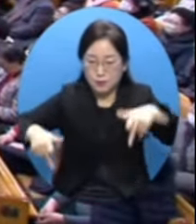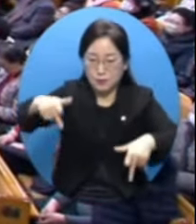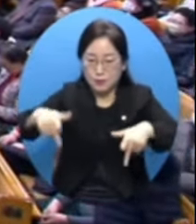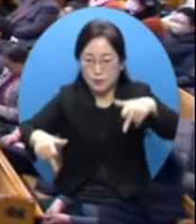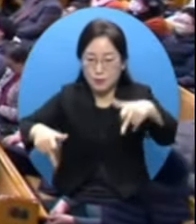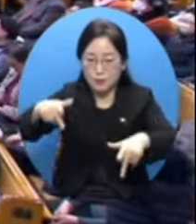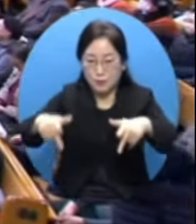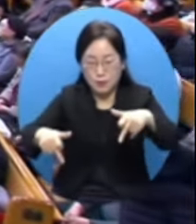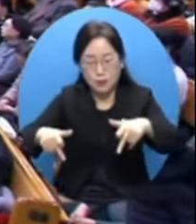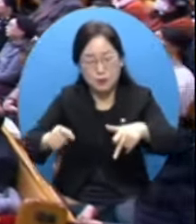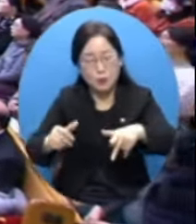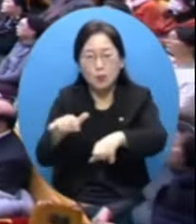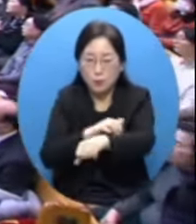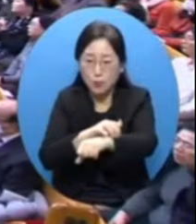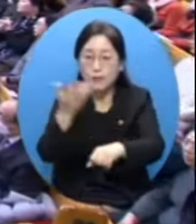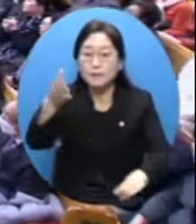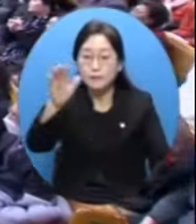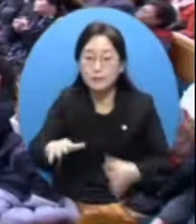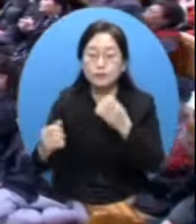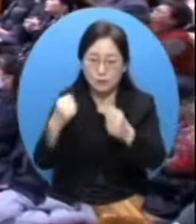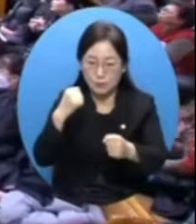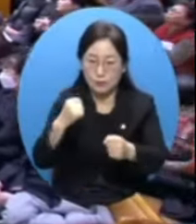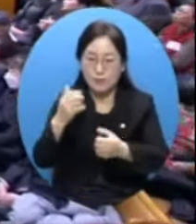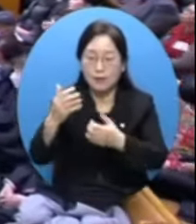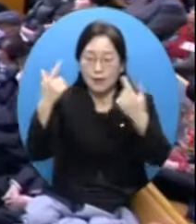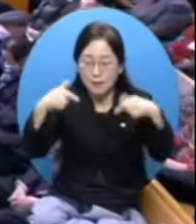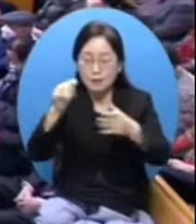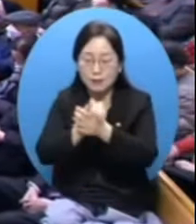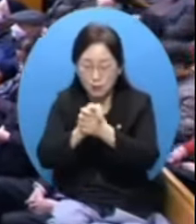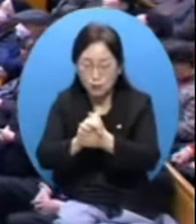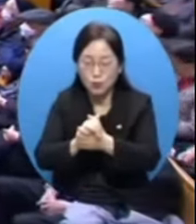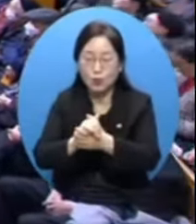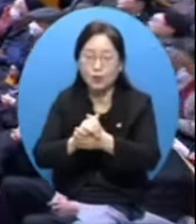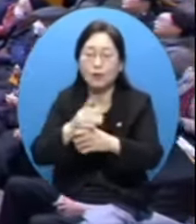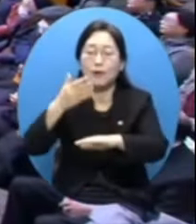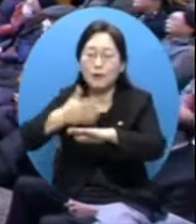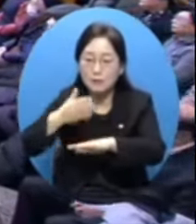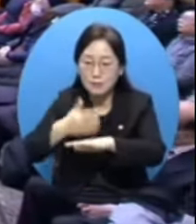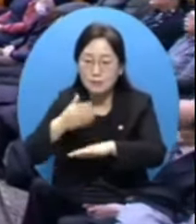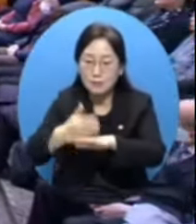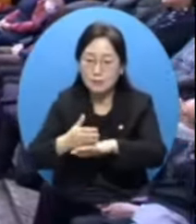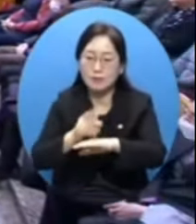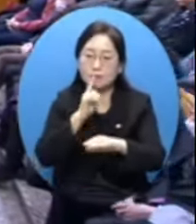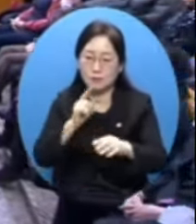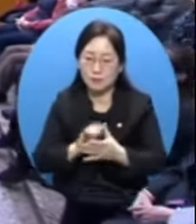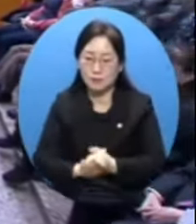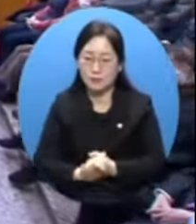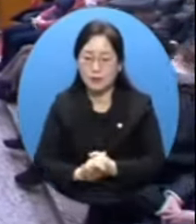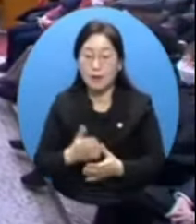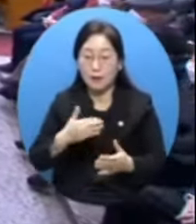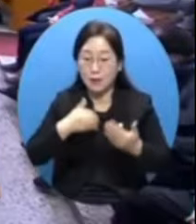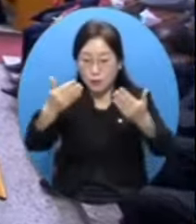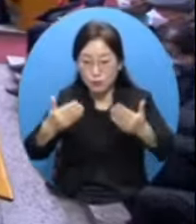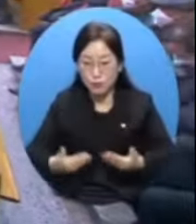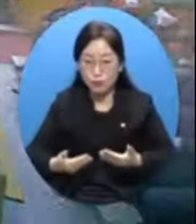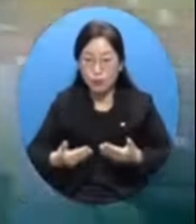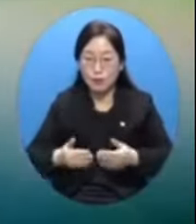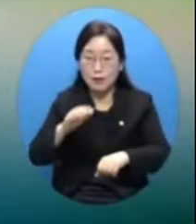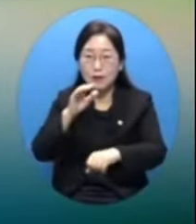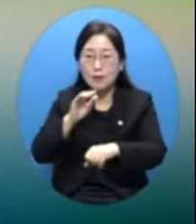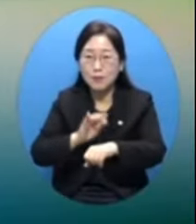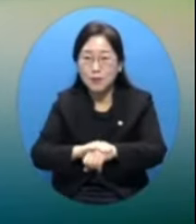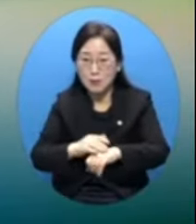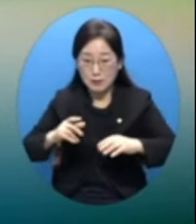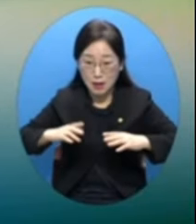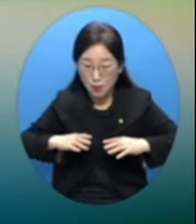이동하기가 불편하지만 그로 인해 항상 기도할 수 있게 해주셔서 감사한다고 그는 고백했습니다. 내게 주어진 것을 자랑할 것은 아무것도